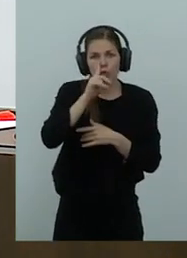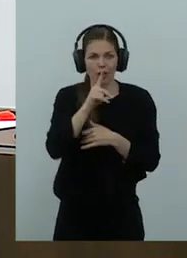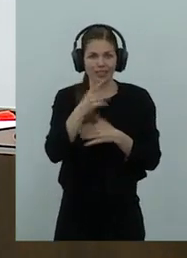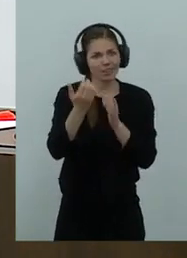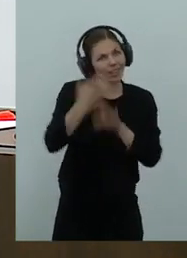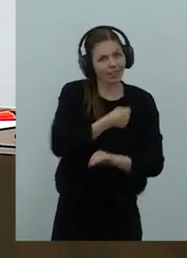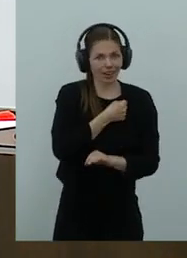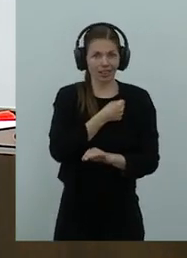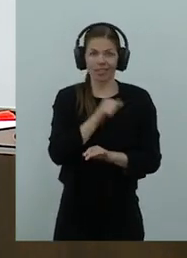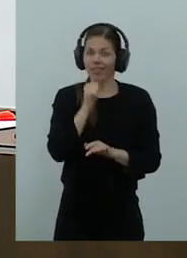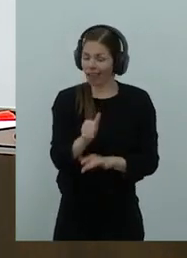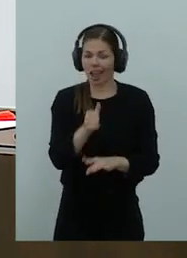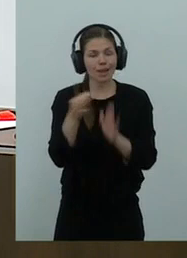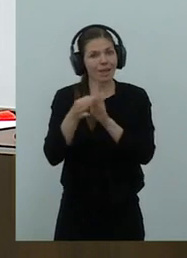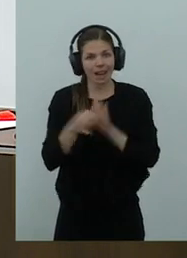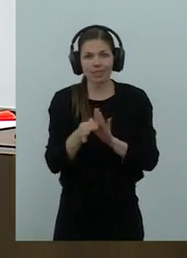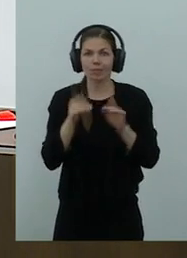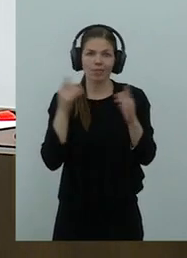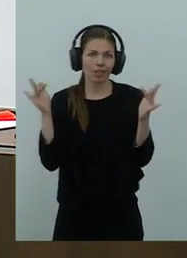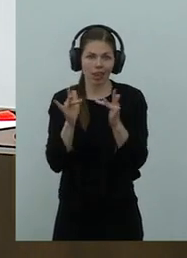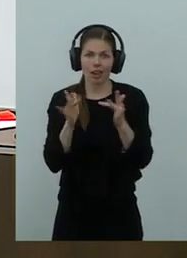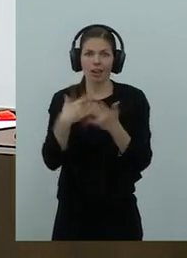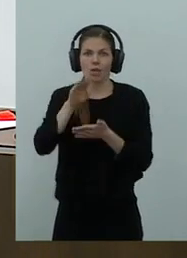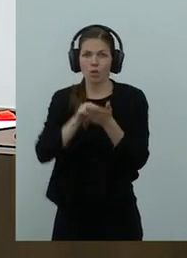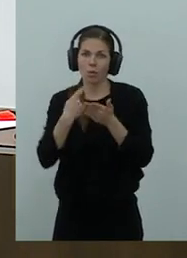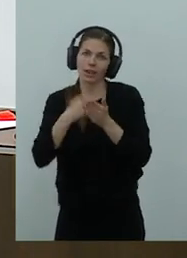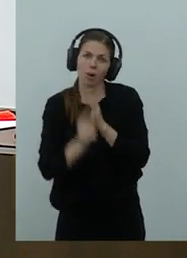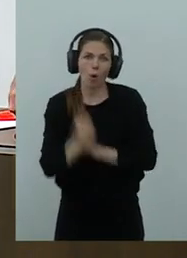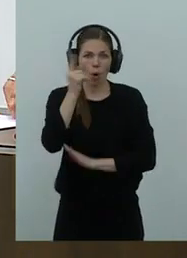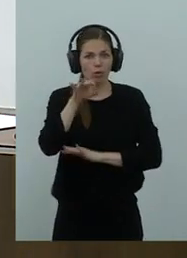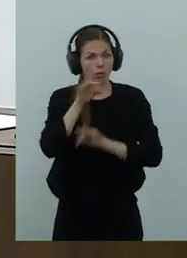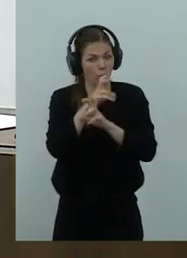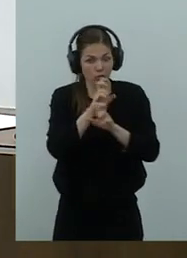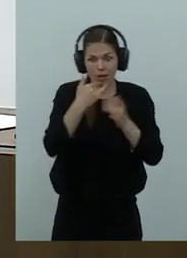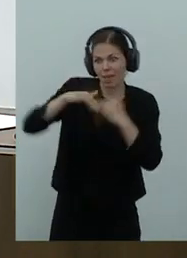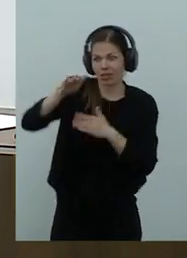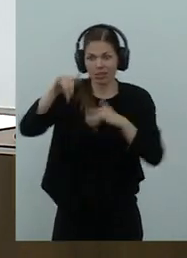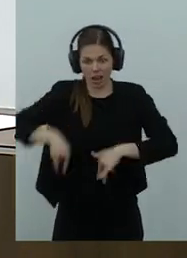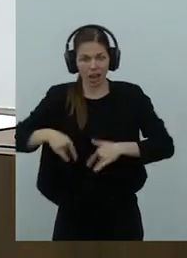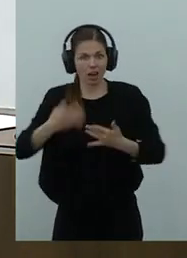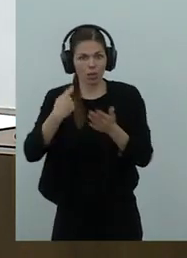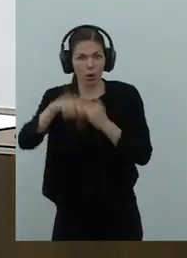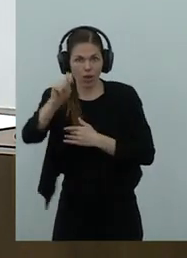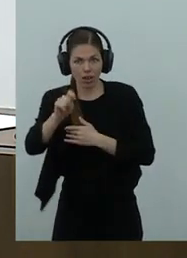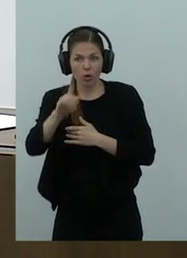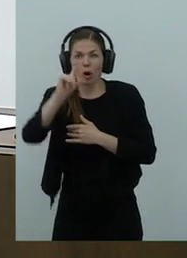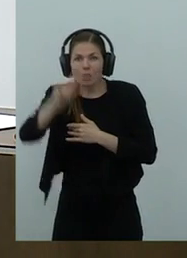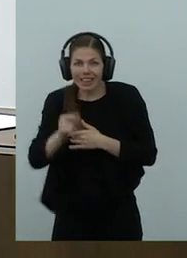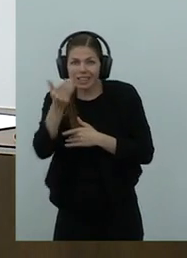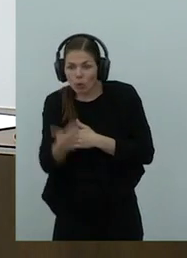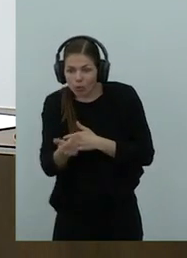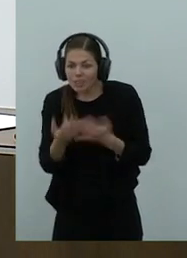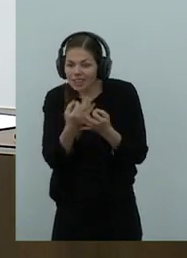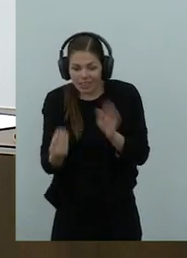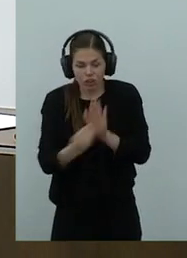die höchsten Wohnpreise von ganz Österreich. Kein Wort zum Mindestlohn, nichts. Da habe ich mir mehr